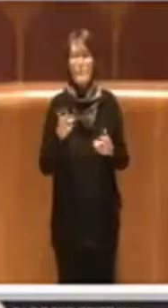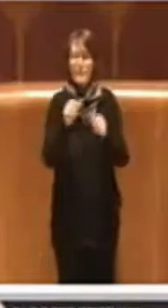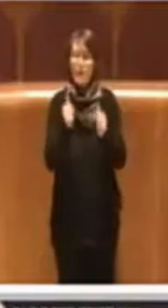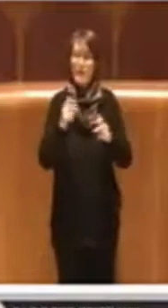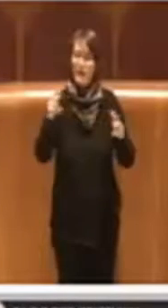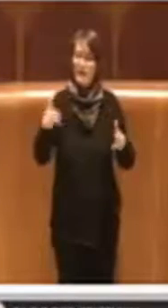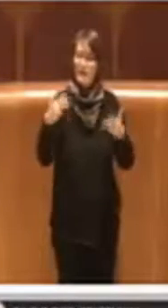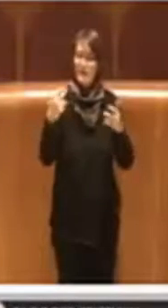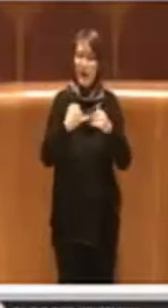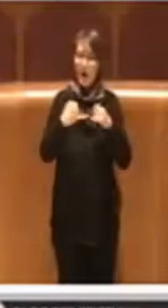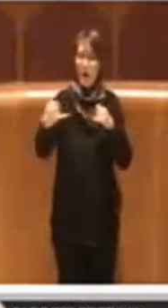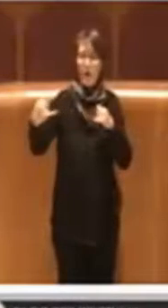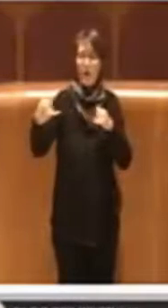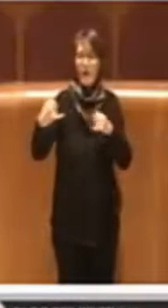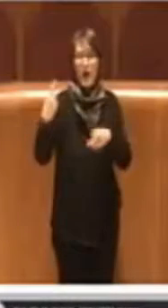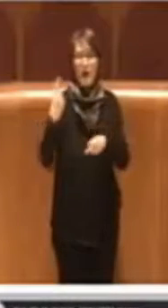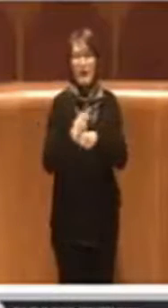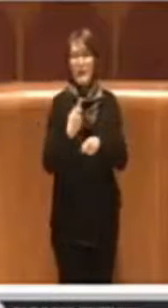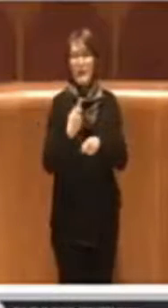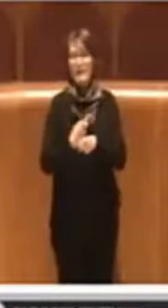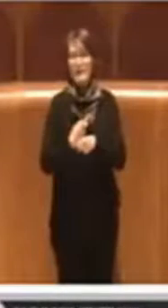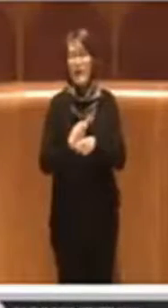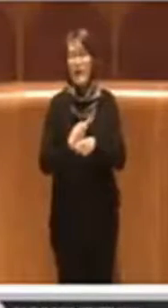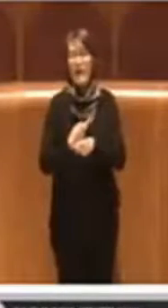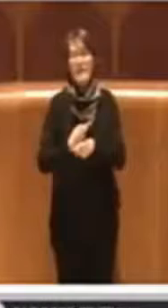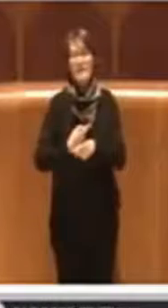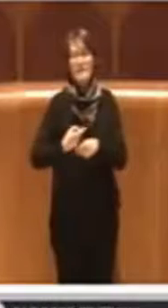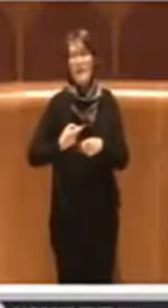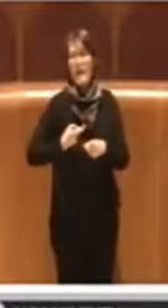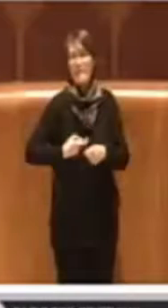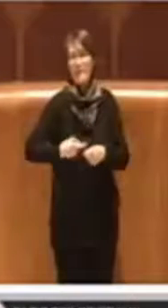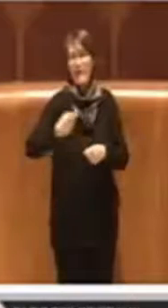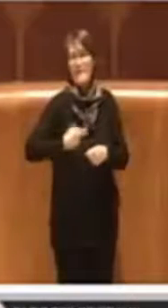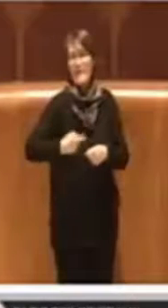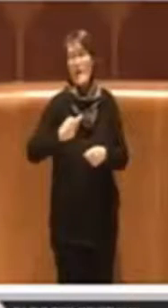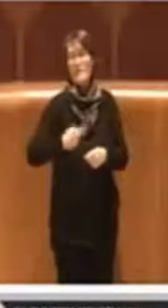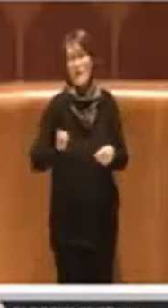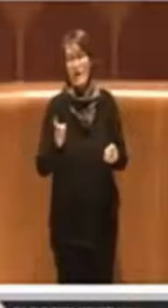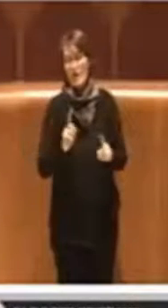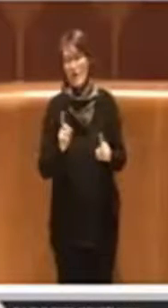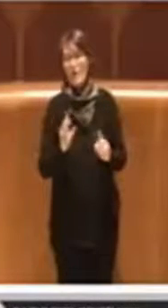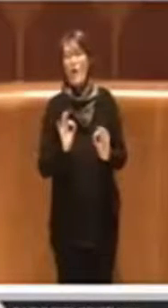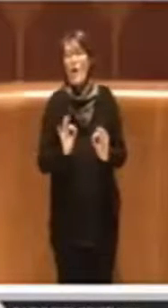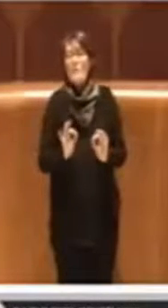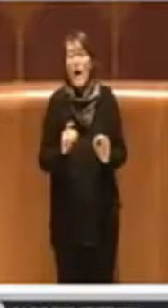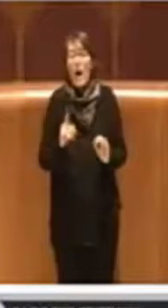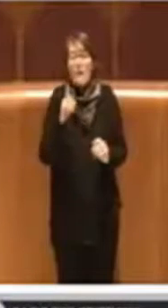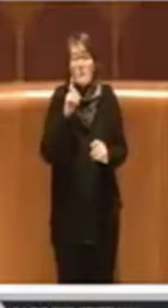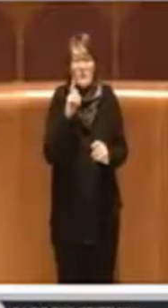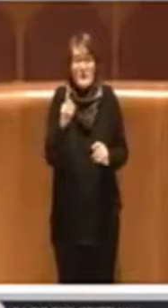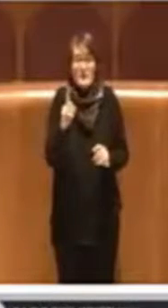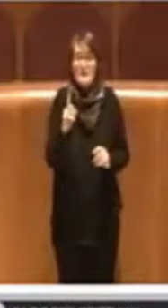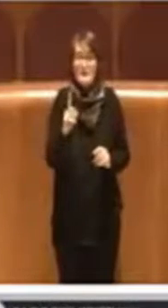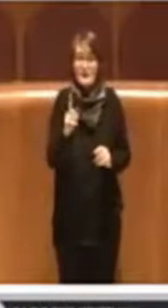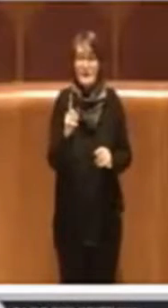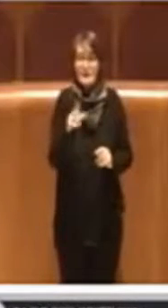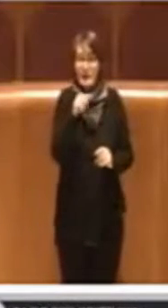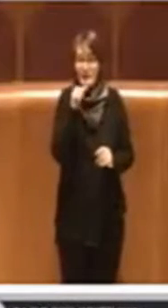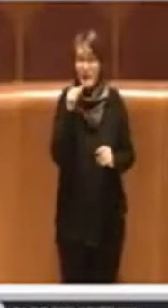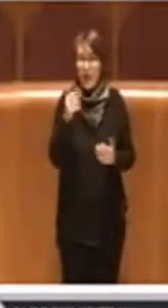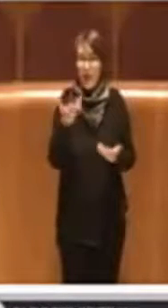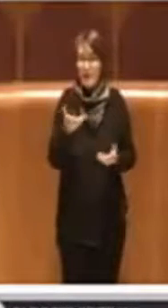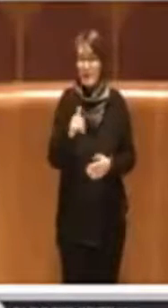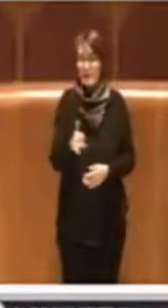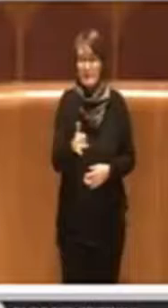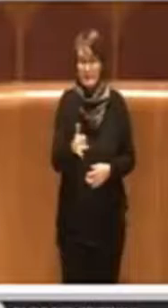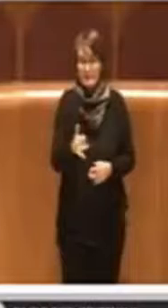prendersi, da utilizzare in maniera strutturale, ma solo in via residuale, quando appunto l'articolo che andiamo a inserire ci